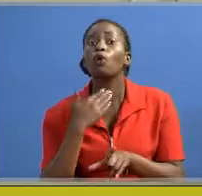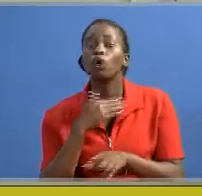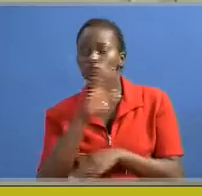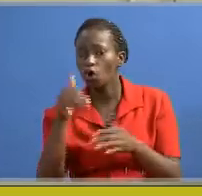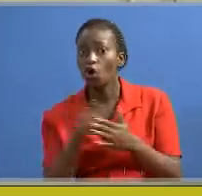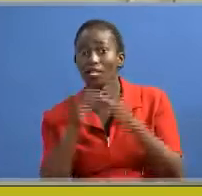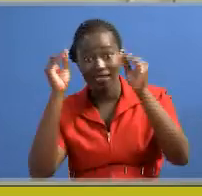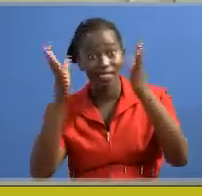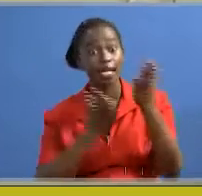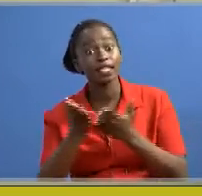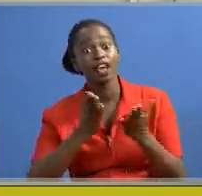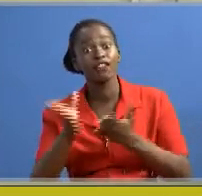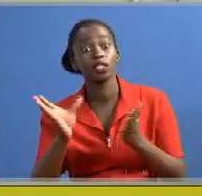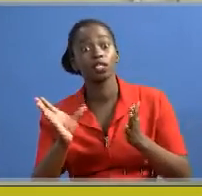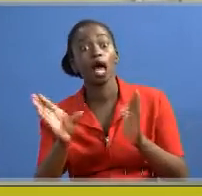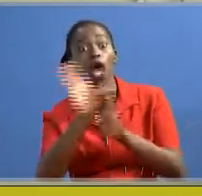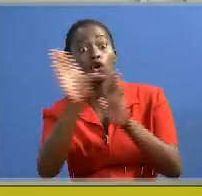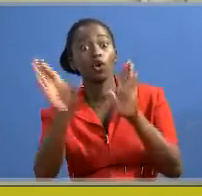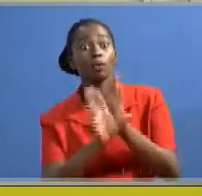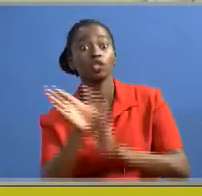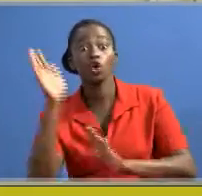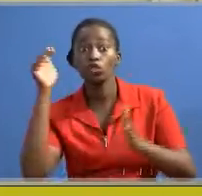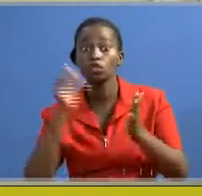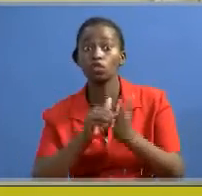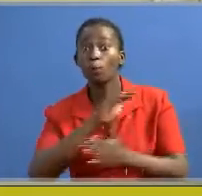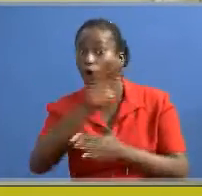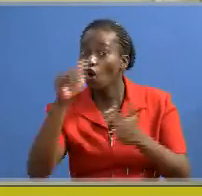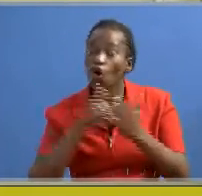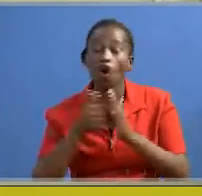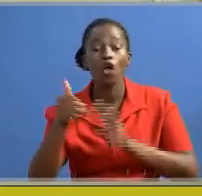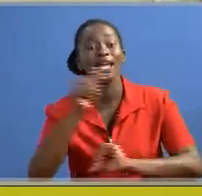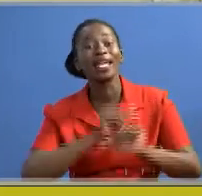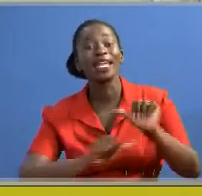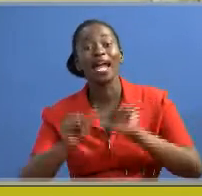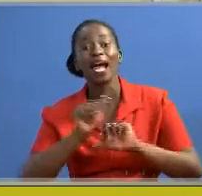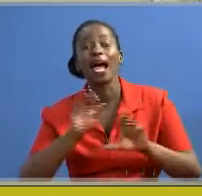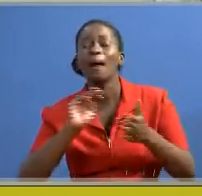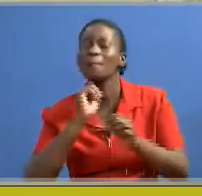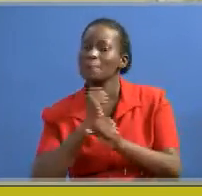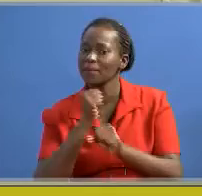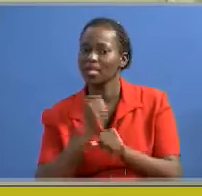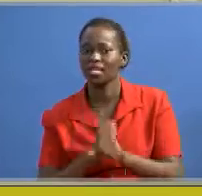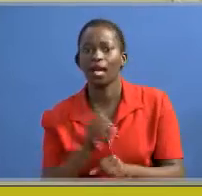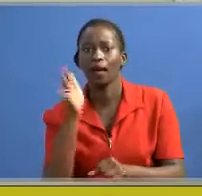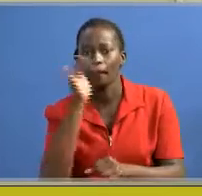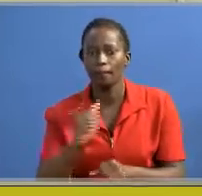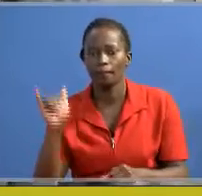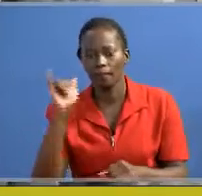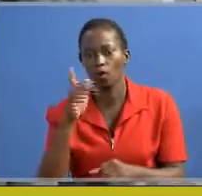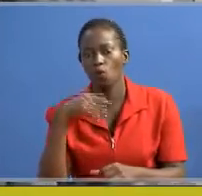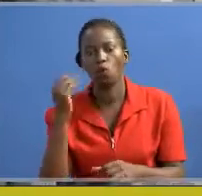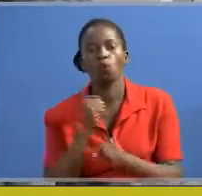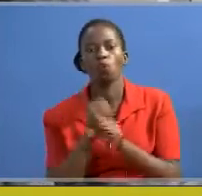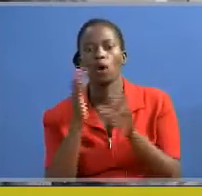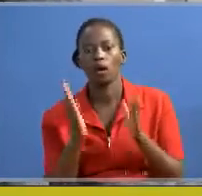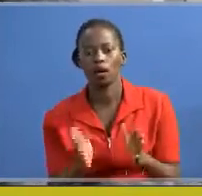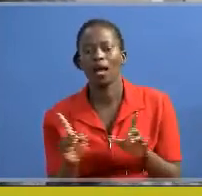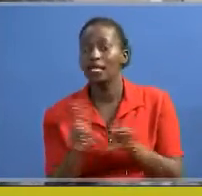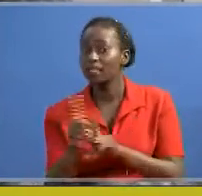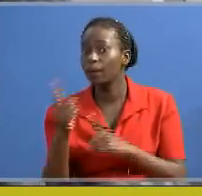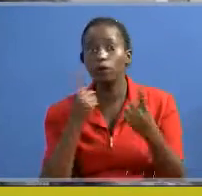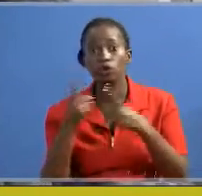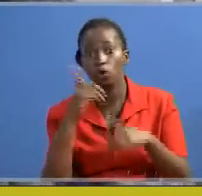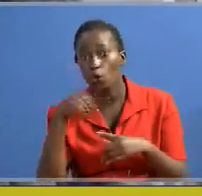Commission to stop all deductions made by KUTV.